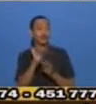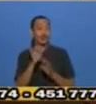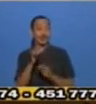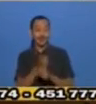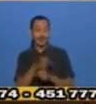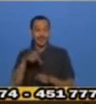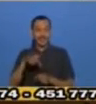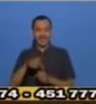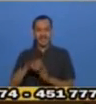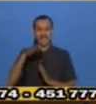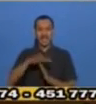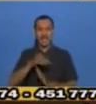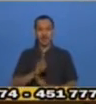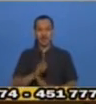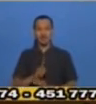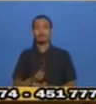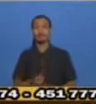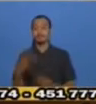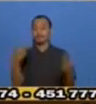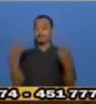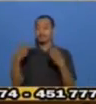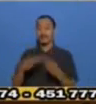obrolan kita. Untuk pemirsa yang masih ingin bergabung dengan kami, silahkan di